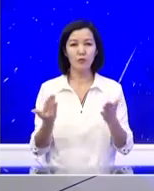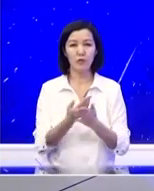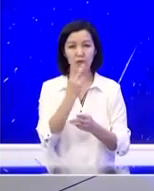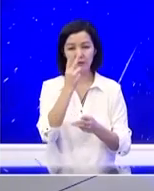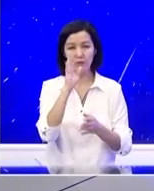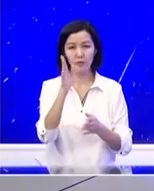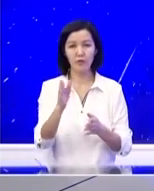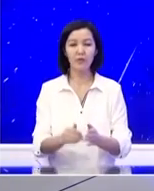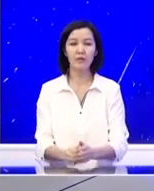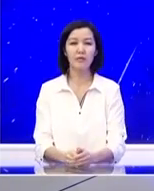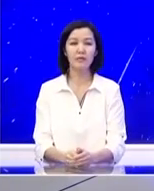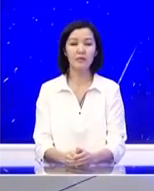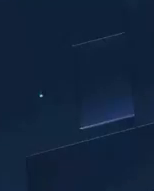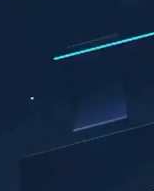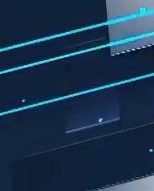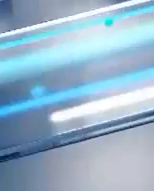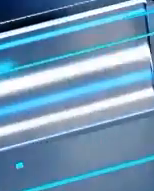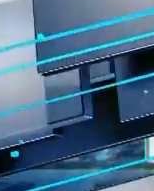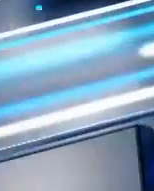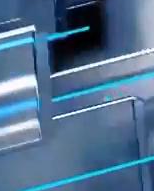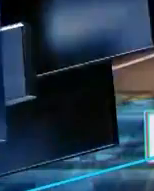хабарда көрейміз.